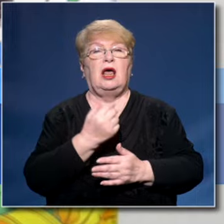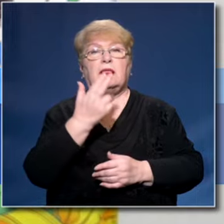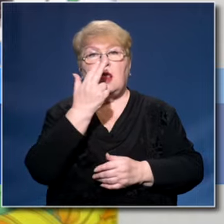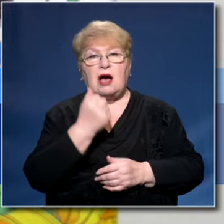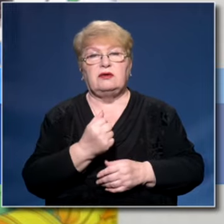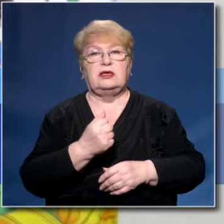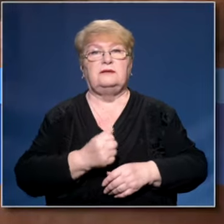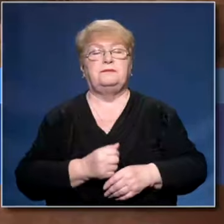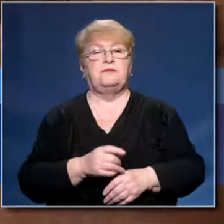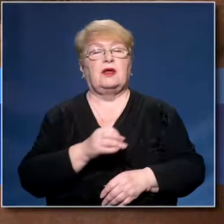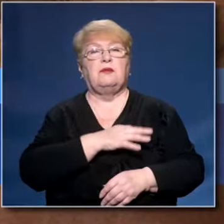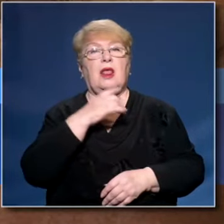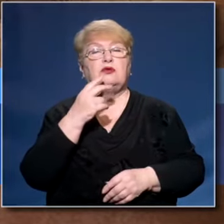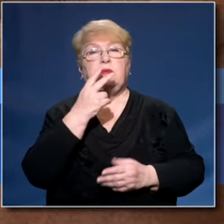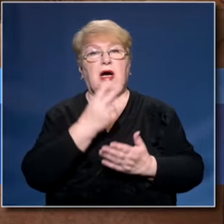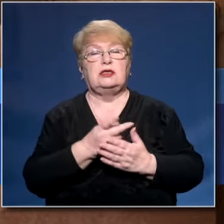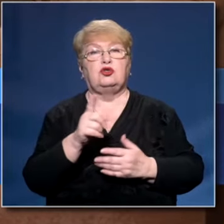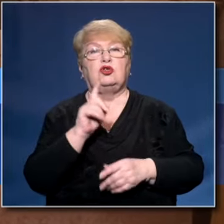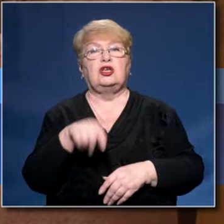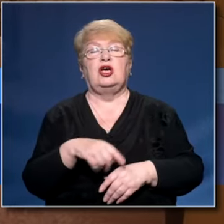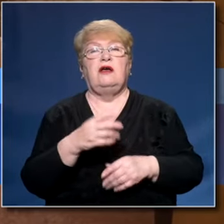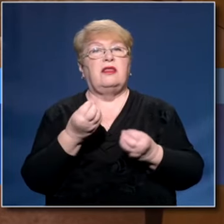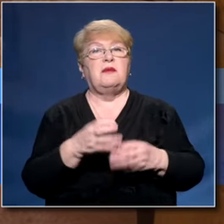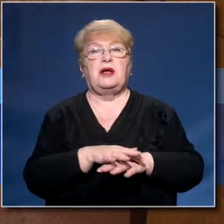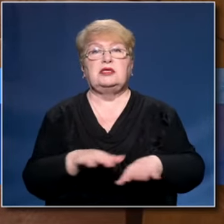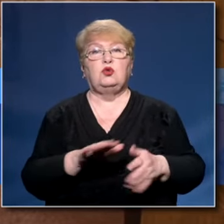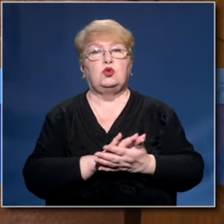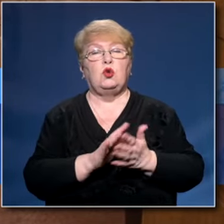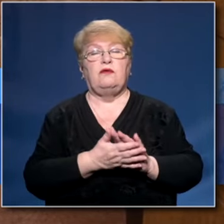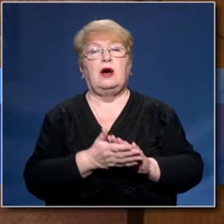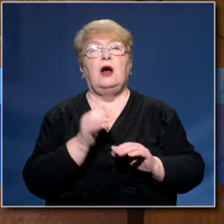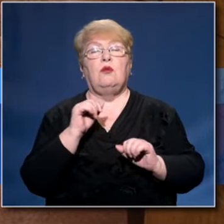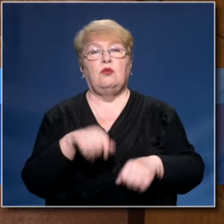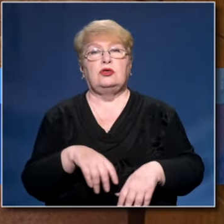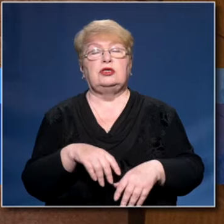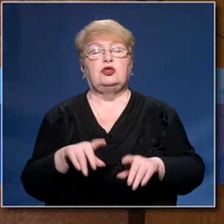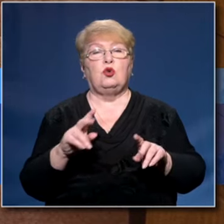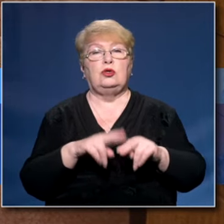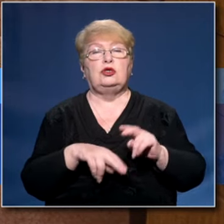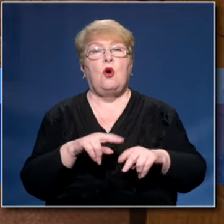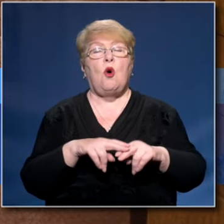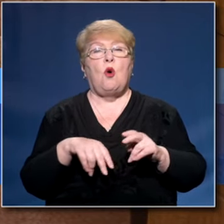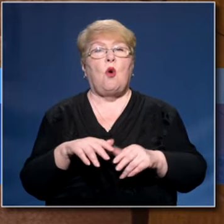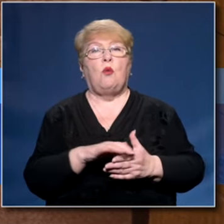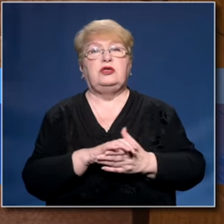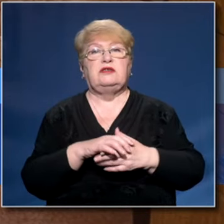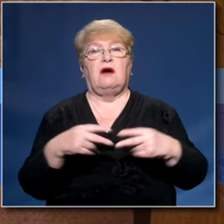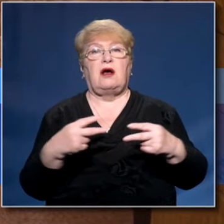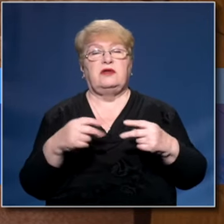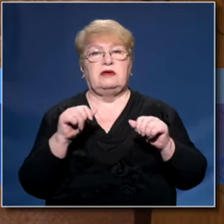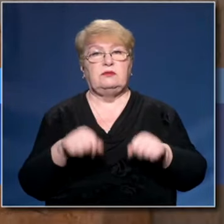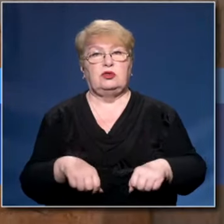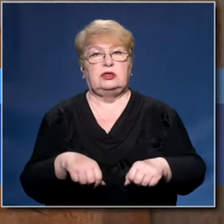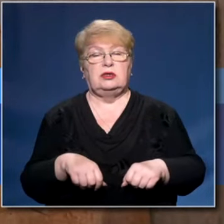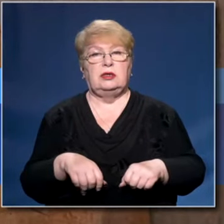получать навыки Беларусь показывает что даже в непростых условиях можно строить общество равных возможностей правильная поддержка